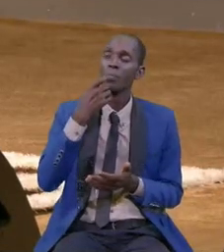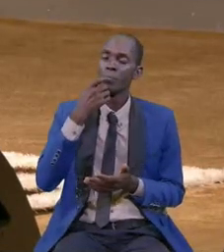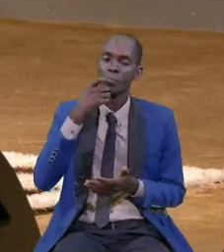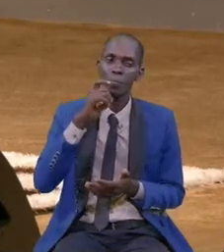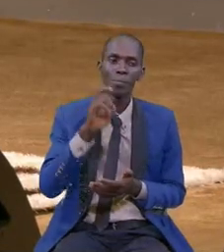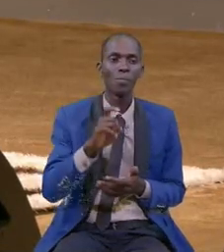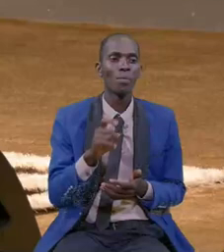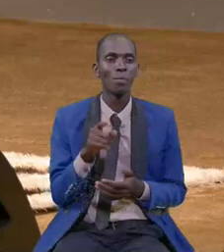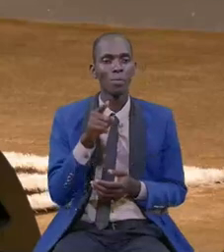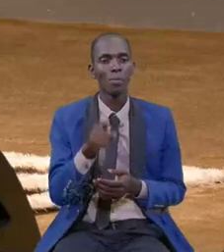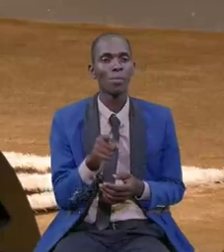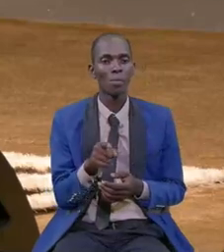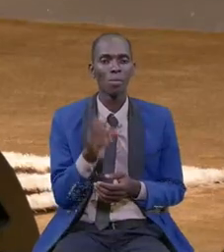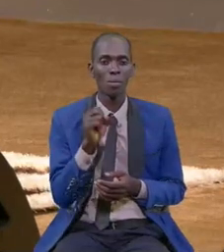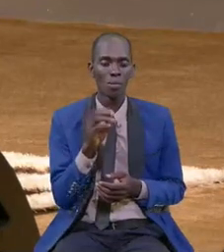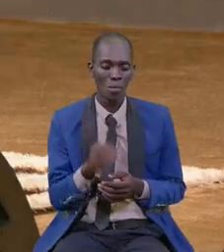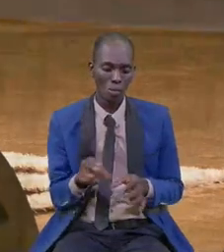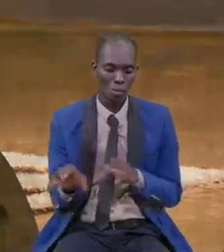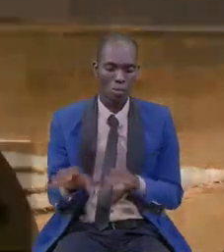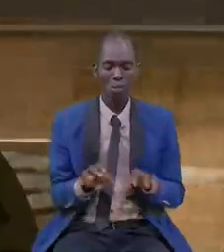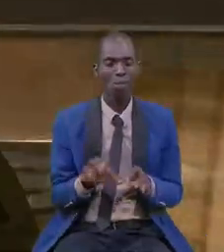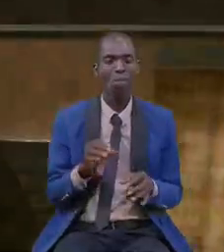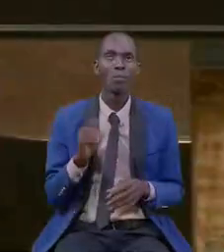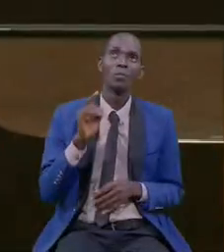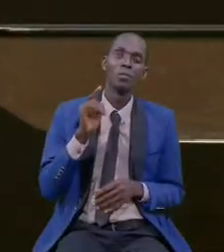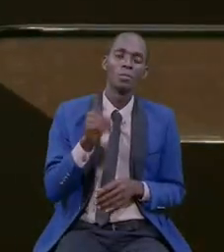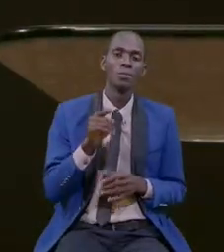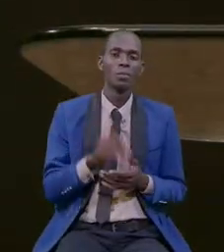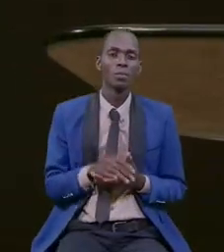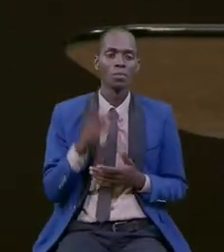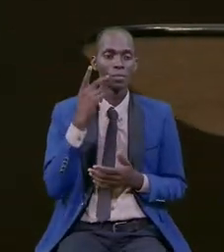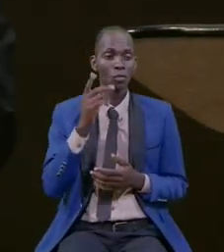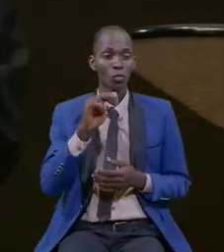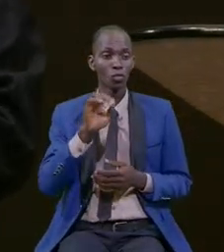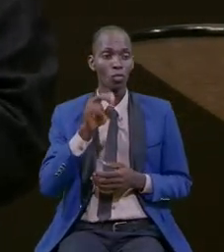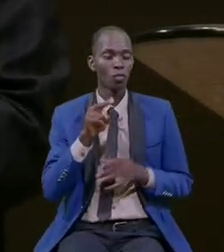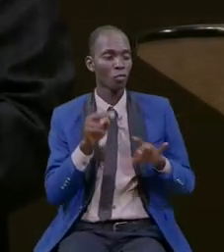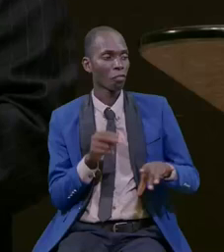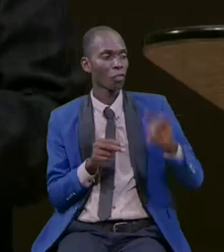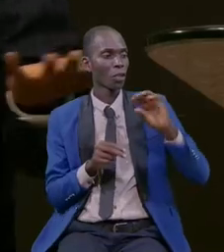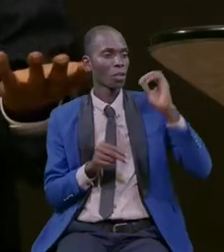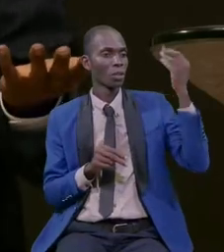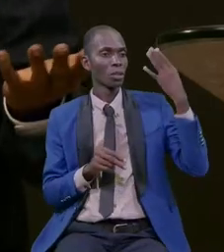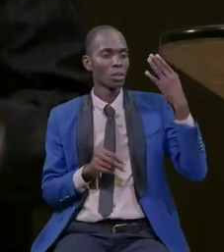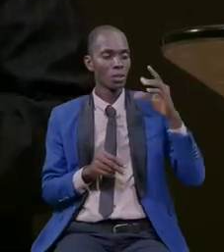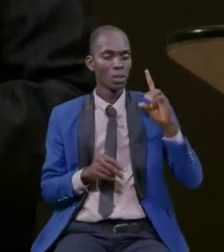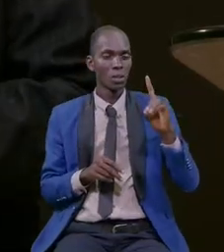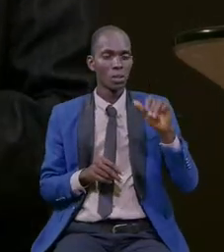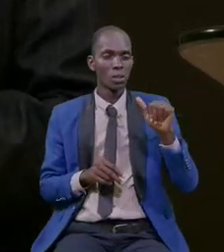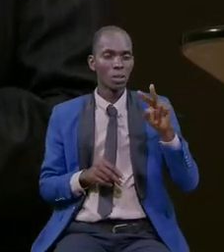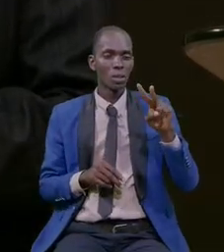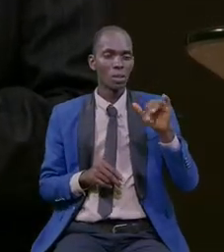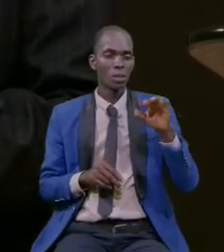ordonné noé avait trouvé grâce David avait trouvé grâce les l'Ancien